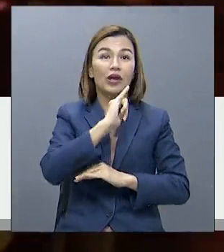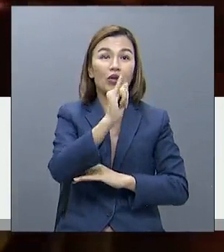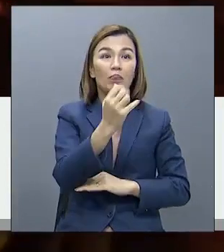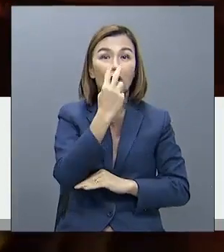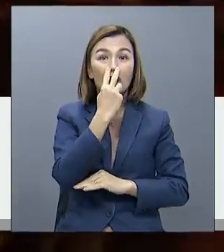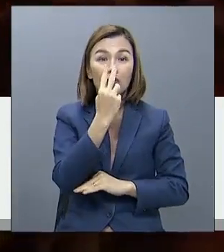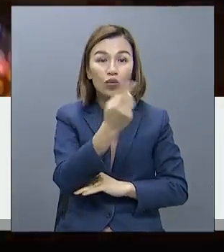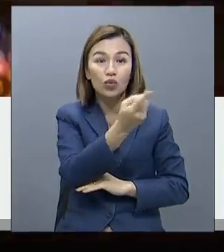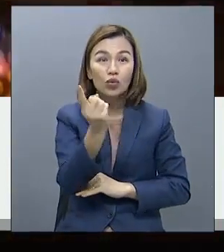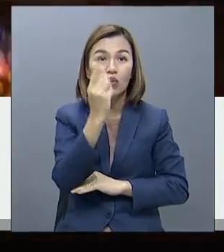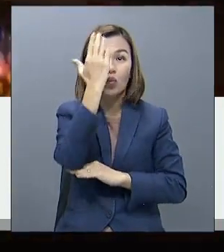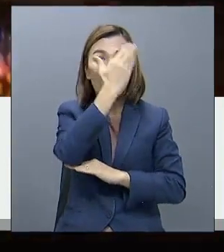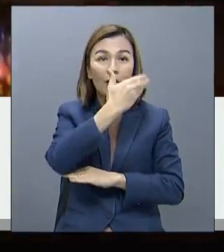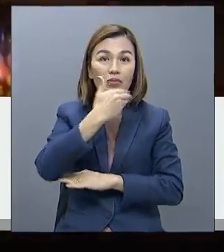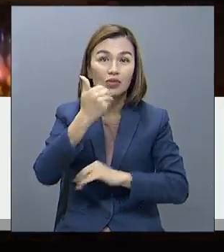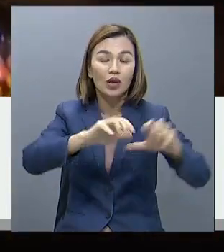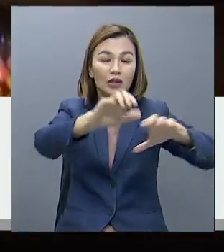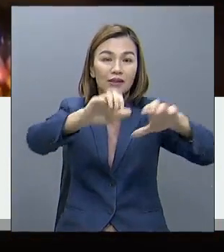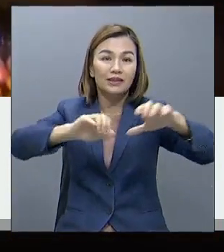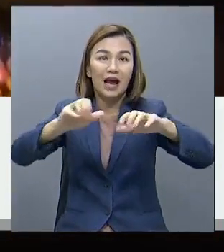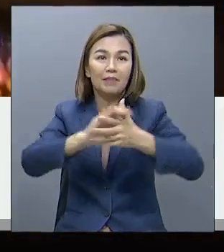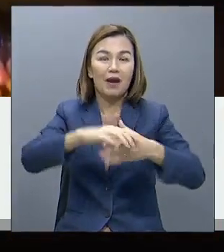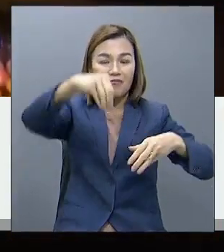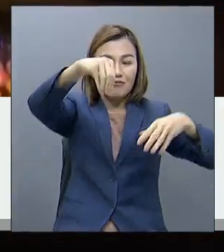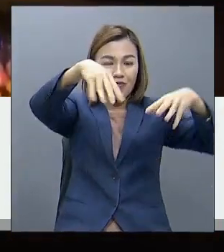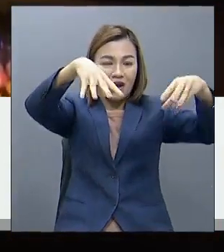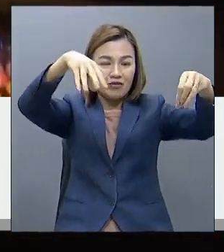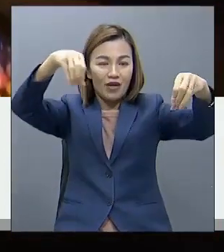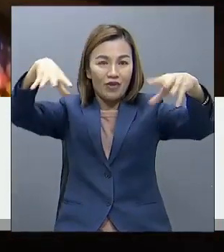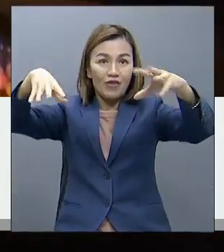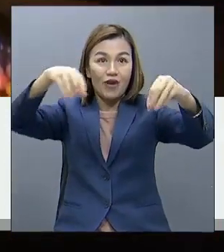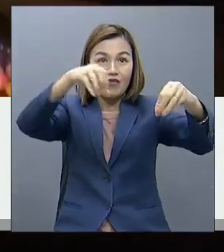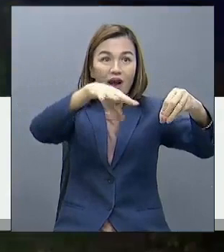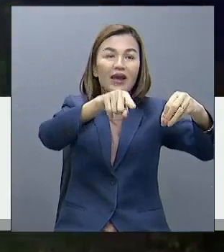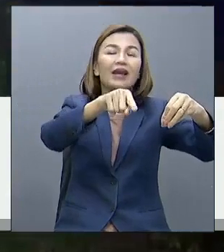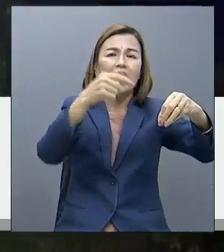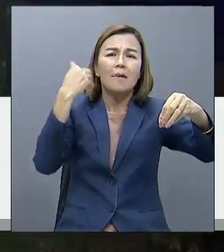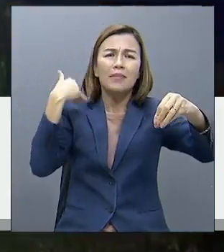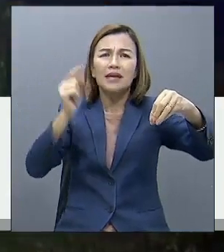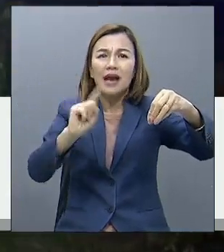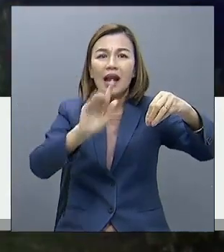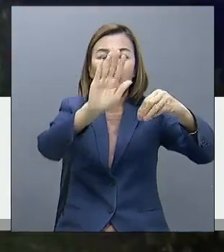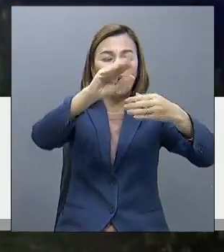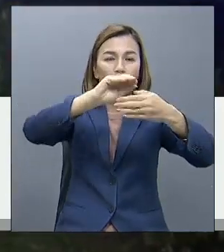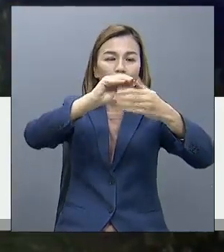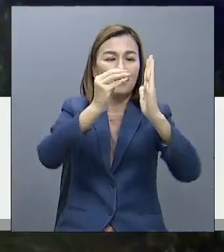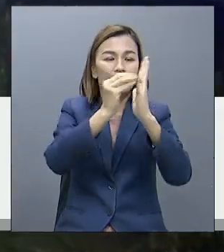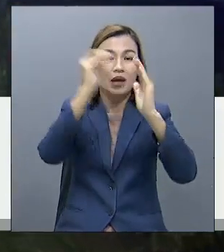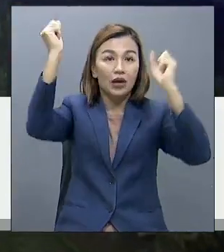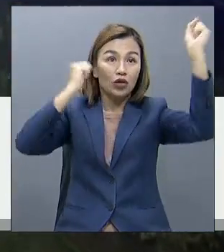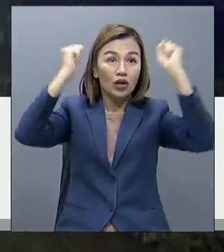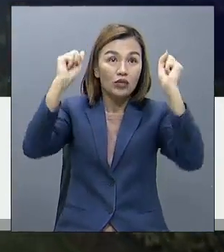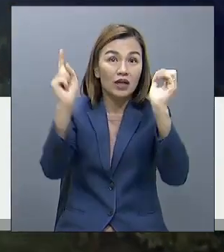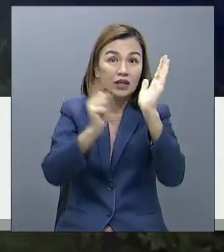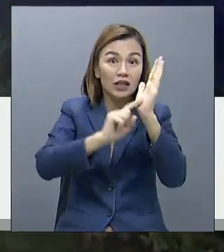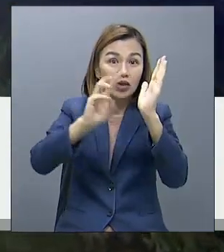งามของประติมากรรมหุ่นโคมไฟหลากหลายสีสันในงานเทศกาลหุ่นโคมไฟนครสวรรค์ครั้งที่6ที่เกา